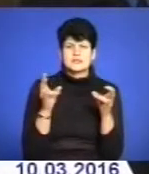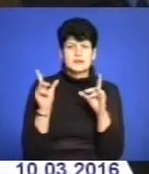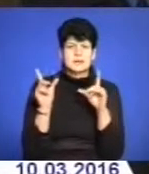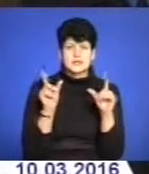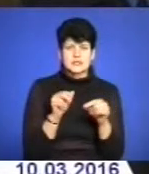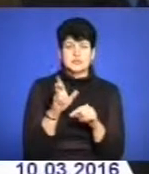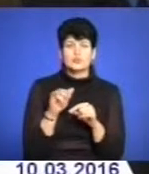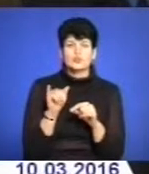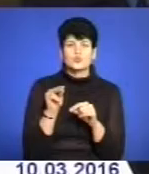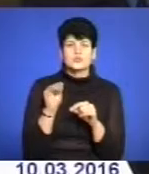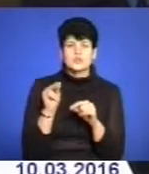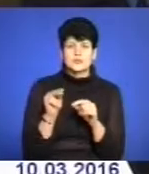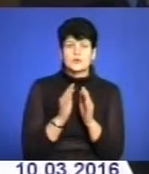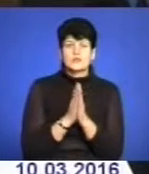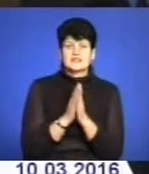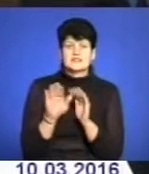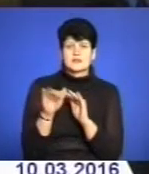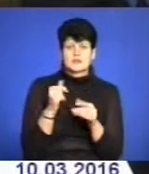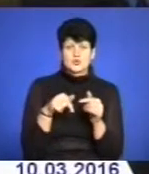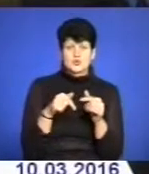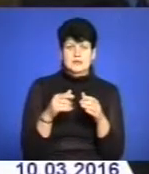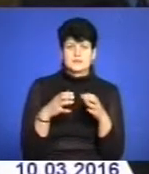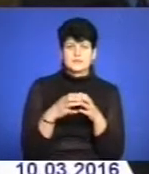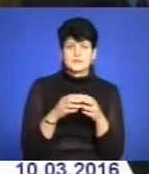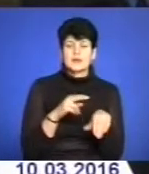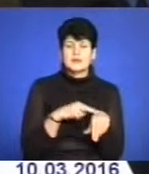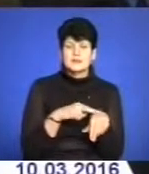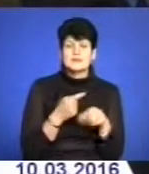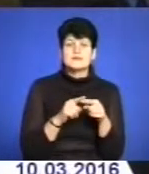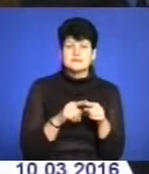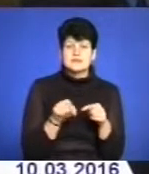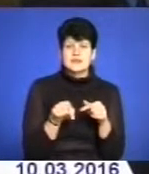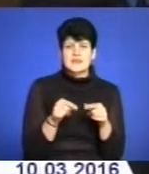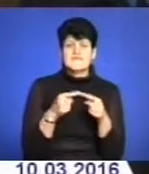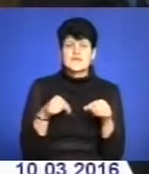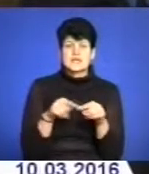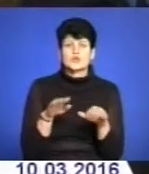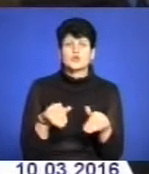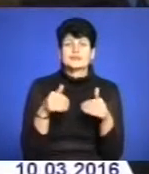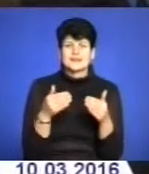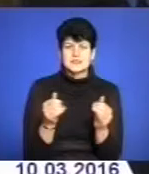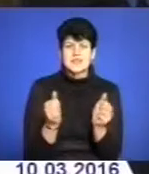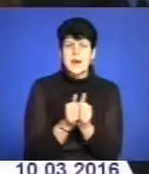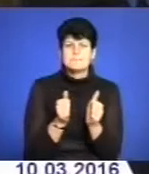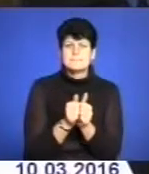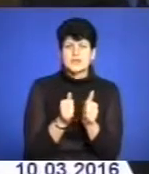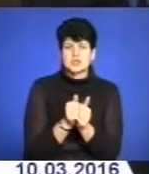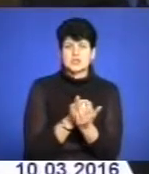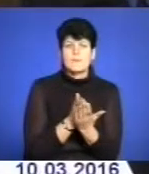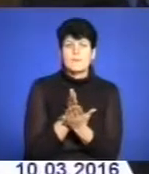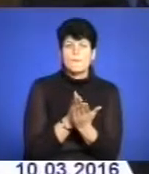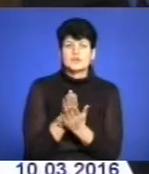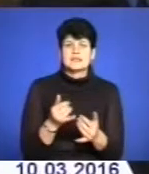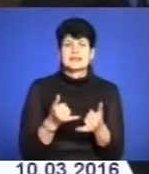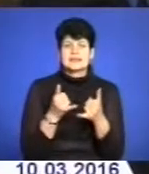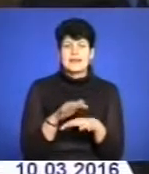Бучач, просити визивати сюди наряди і так далі. Сьогодні цей відділок дасть найнаближені послуги для